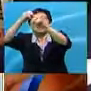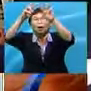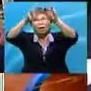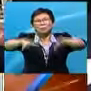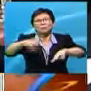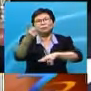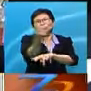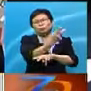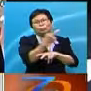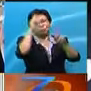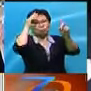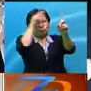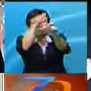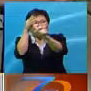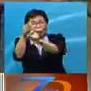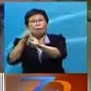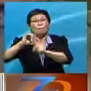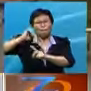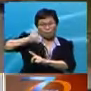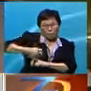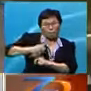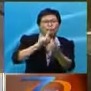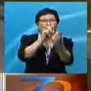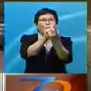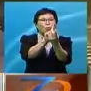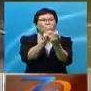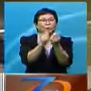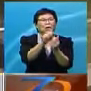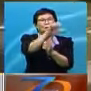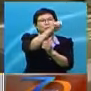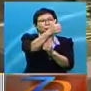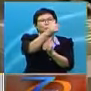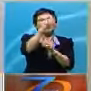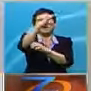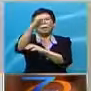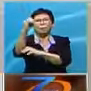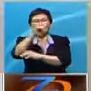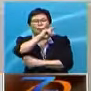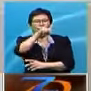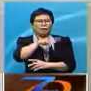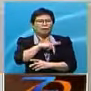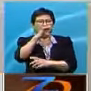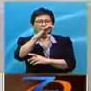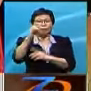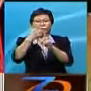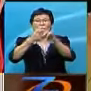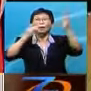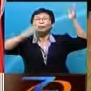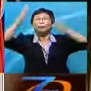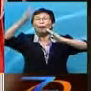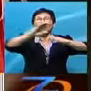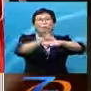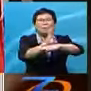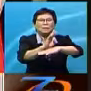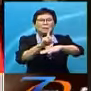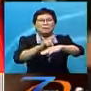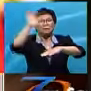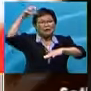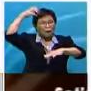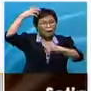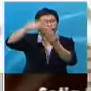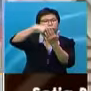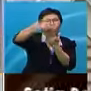itu sendiri. Esok, beliau akan bertemu dengan 10 syarikat milik pelabur dari Malaysia yang beroperasi di Laos